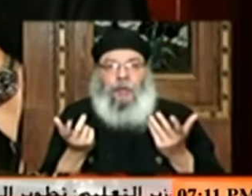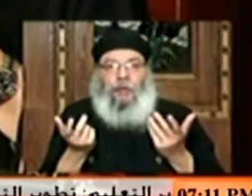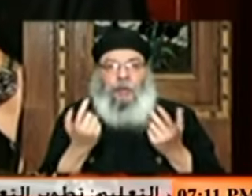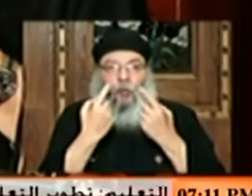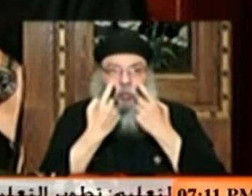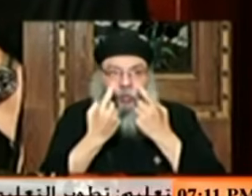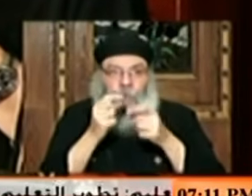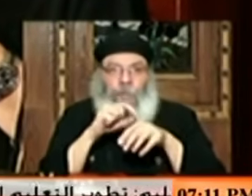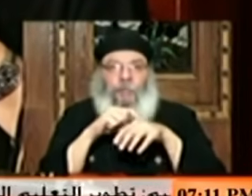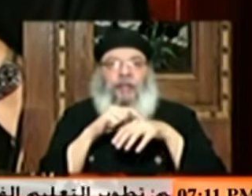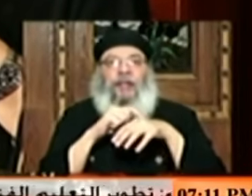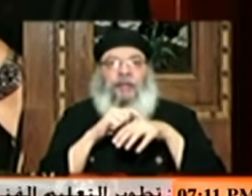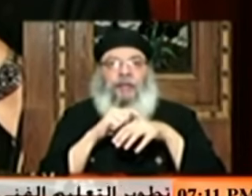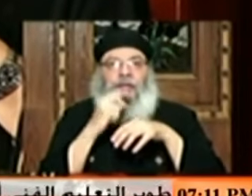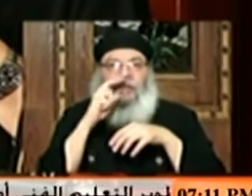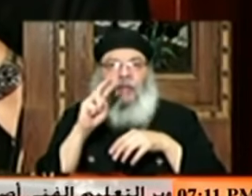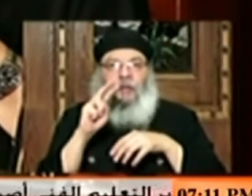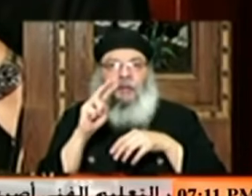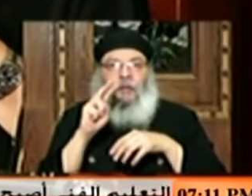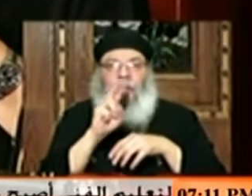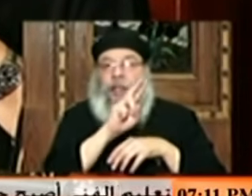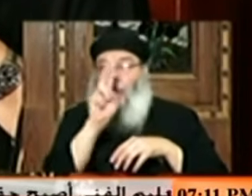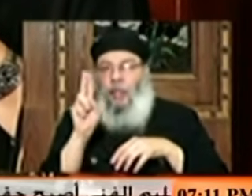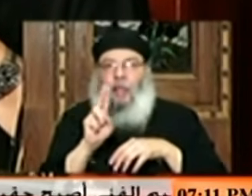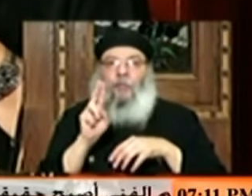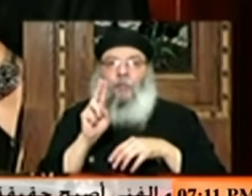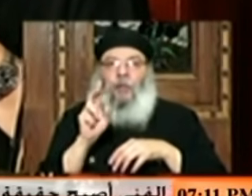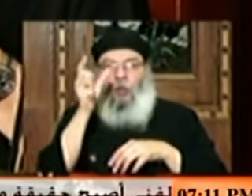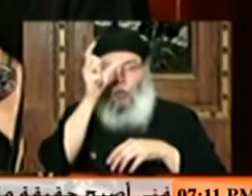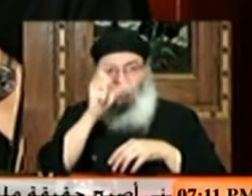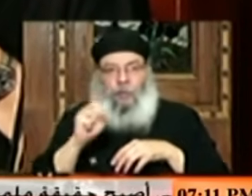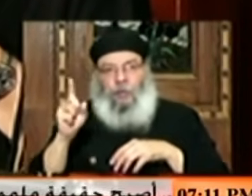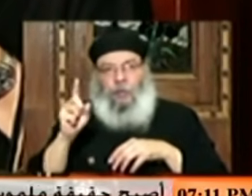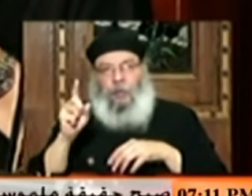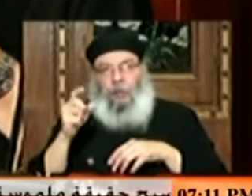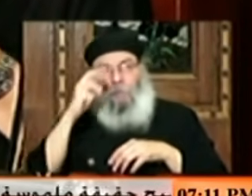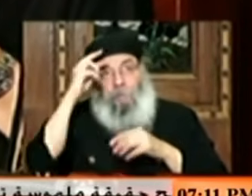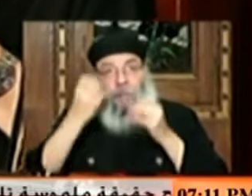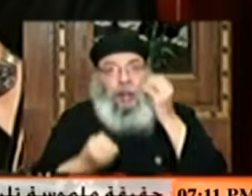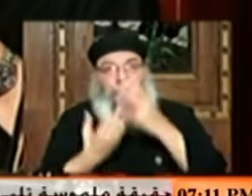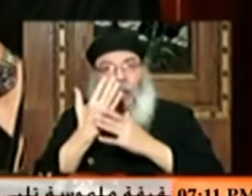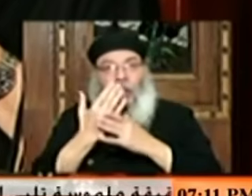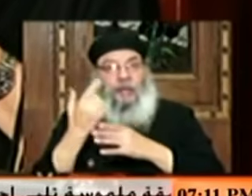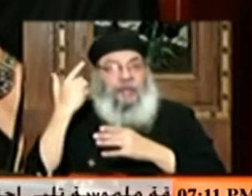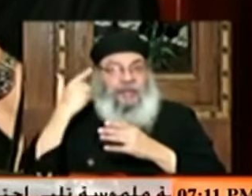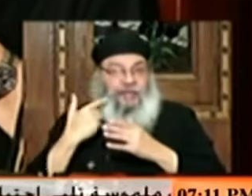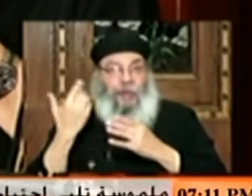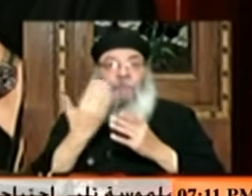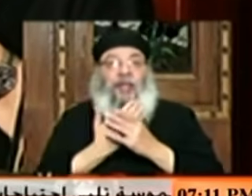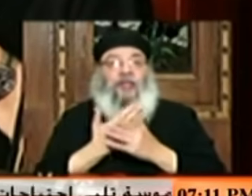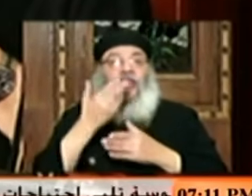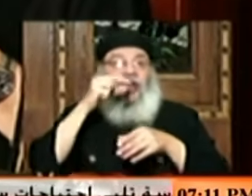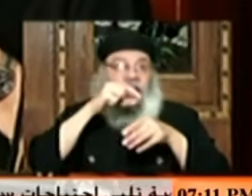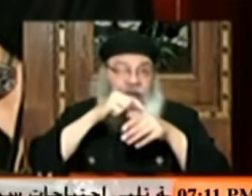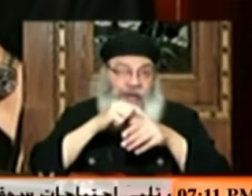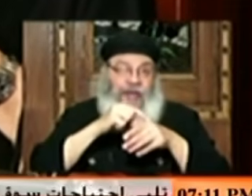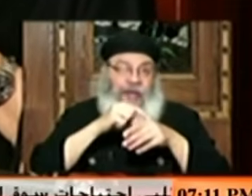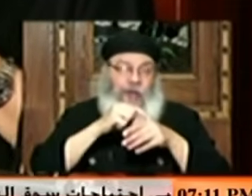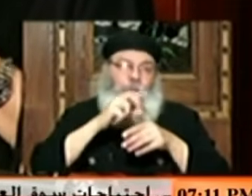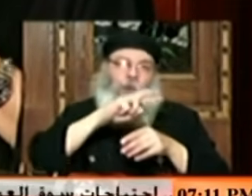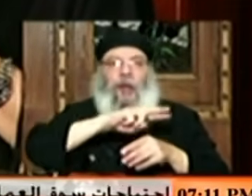قدام الانسان ايهما خلق للاخر البت للانسان ولا